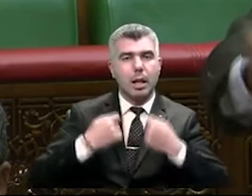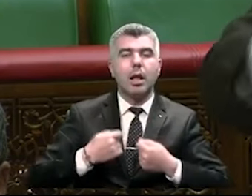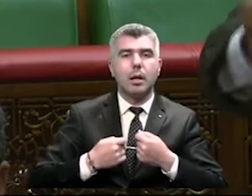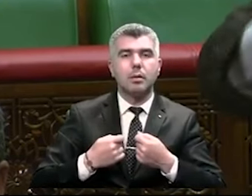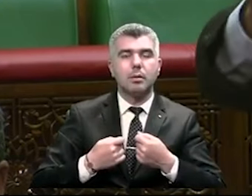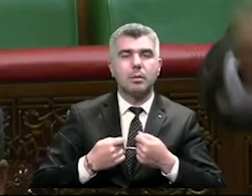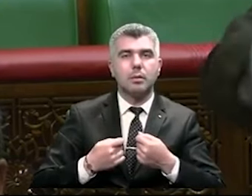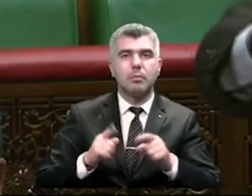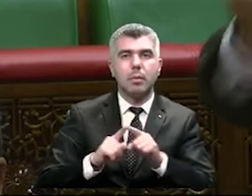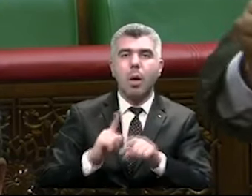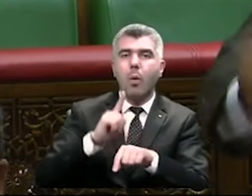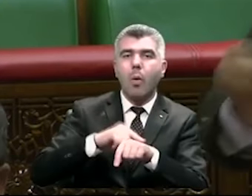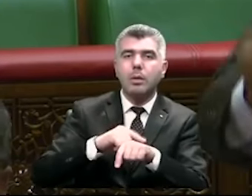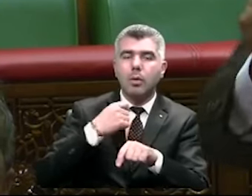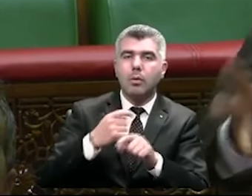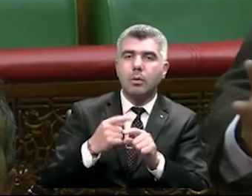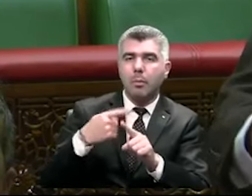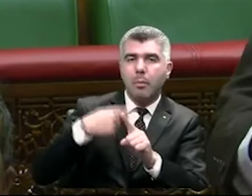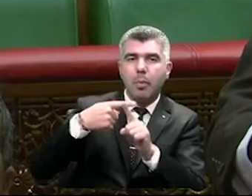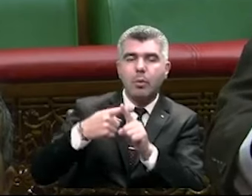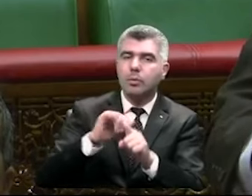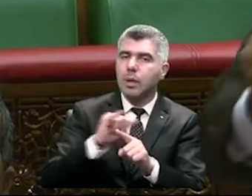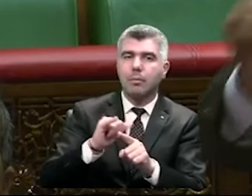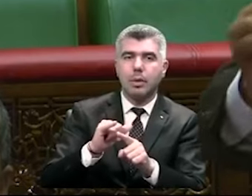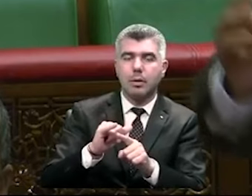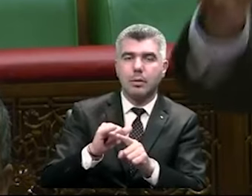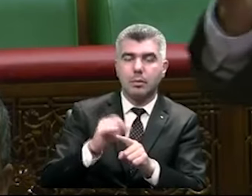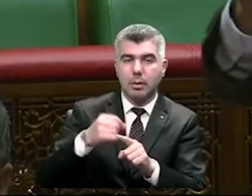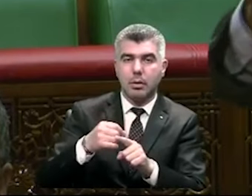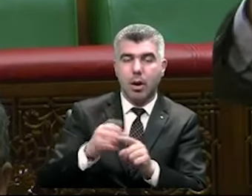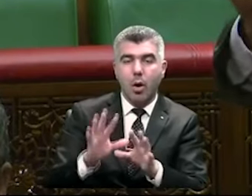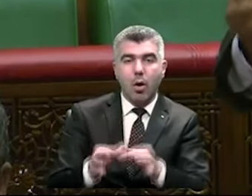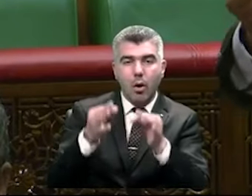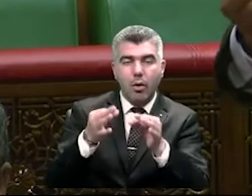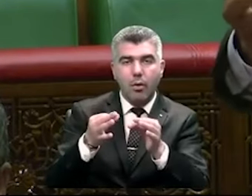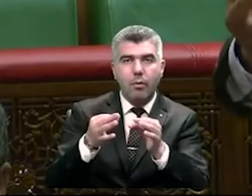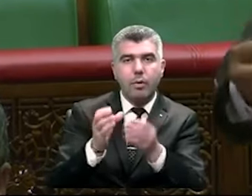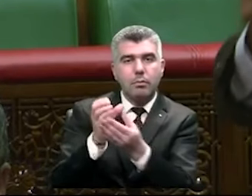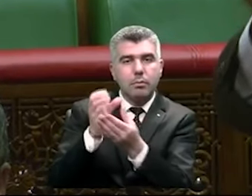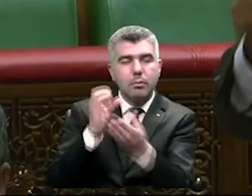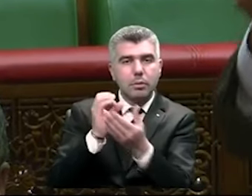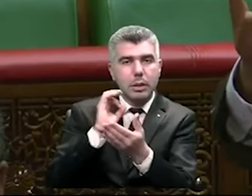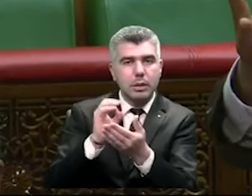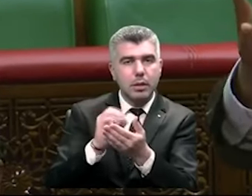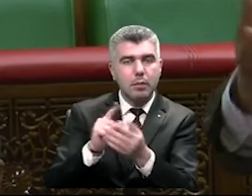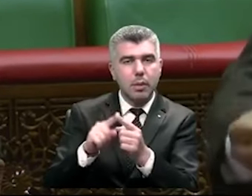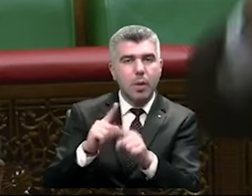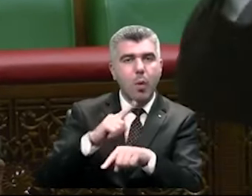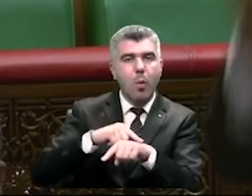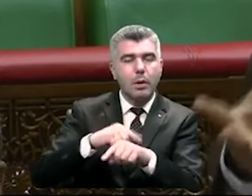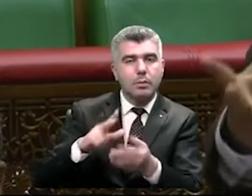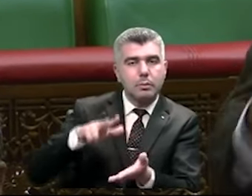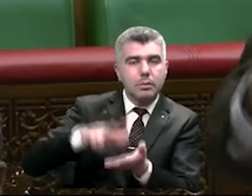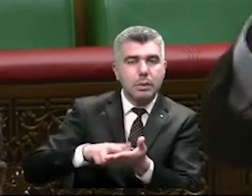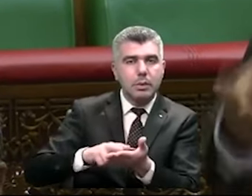الوقت اللي تزيدو نقولوا فيه الدراسات بغينا حلول الله يجازيك بخير كنتمنى ان على الاقل فينا اللي طالبين لكم هذا التمديد ديال الرخص